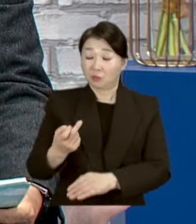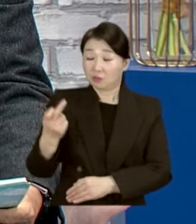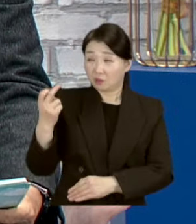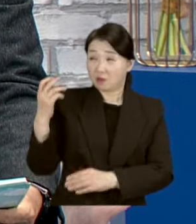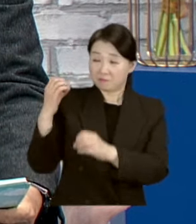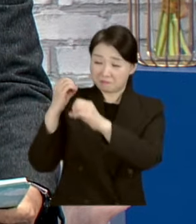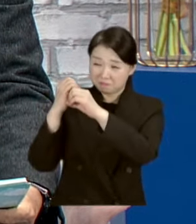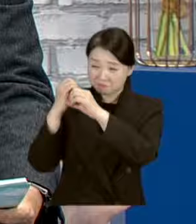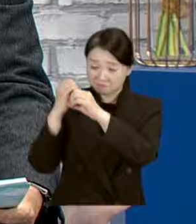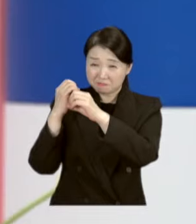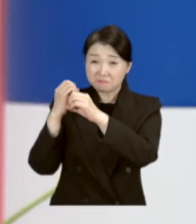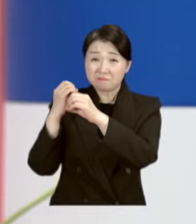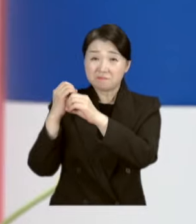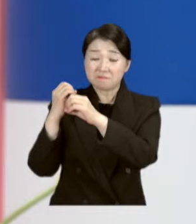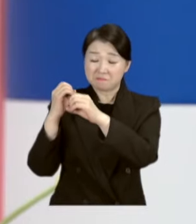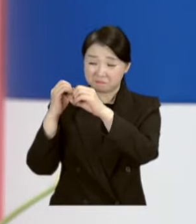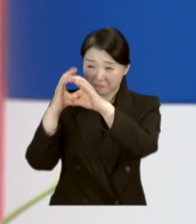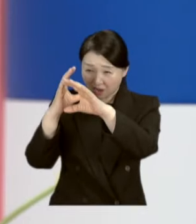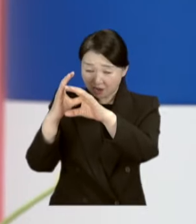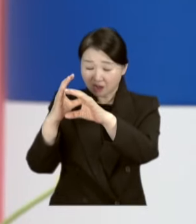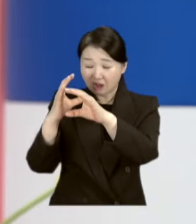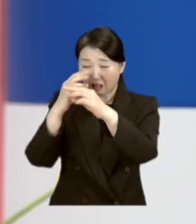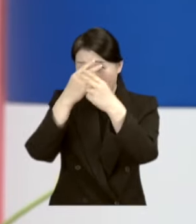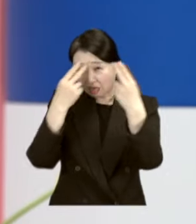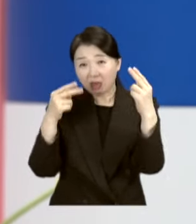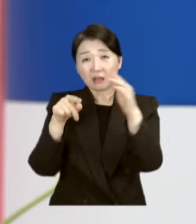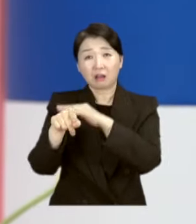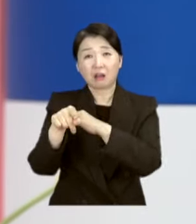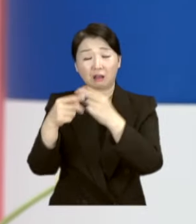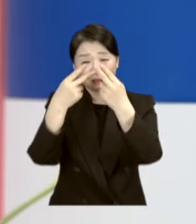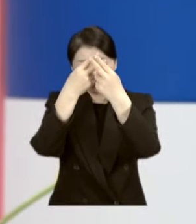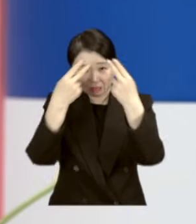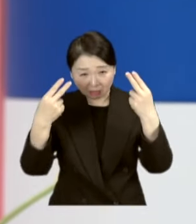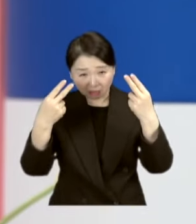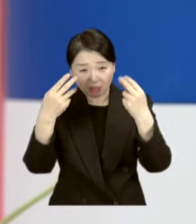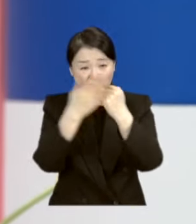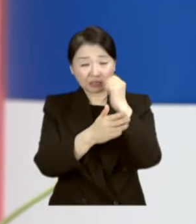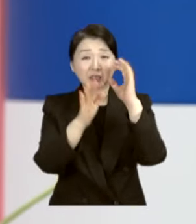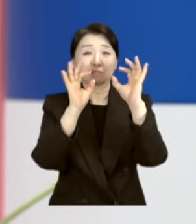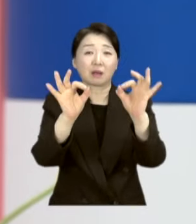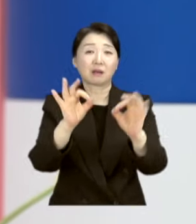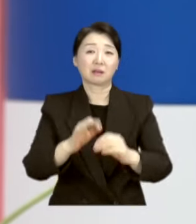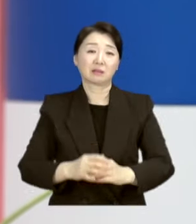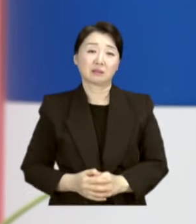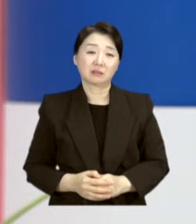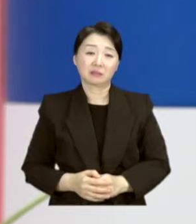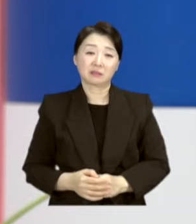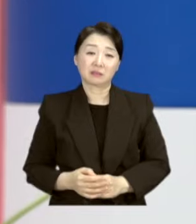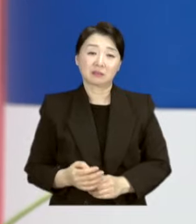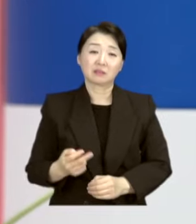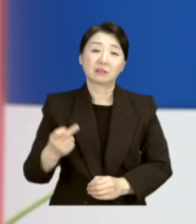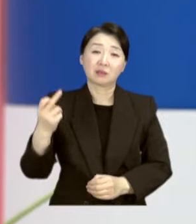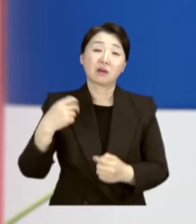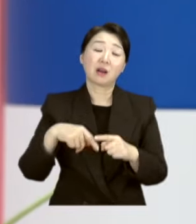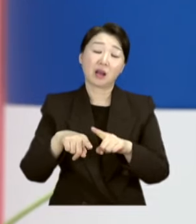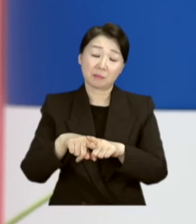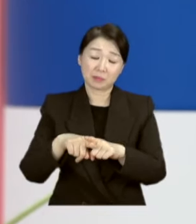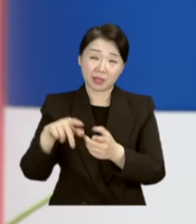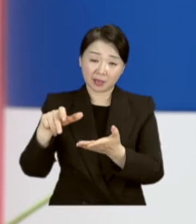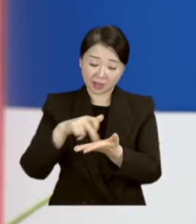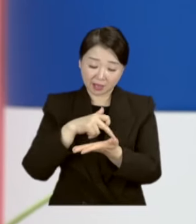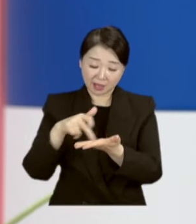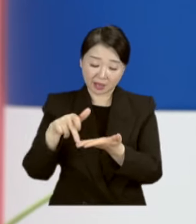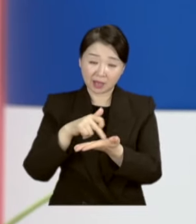형 장례식장을 갔는데 그 형 영정 사진 앞에서 이제 그 형이랑 같이